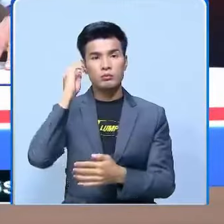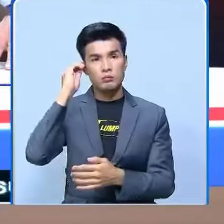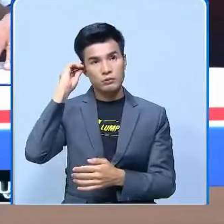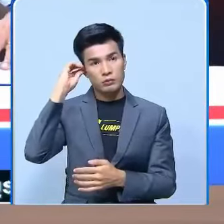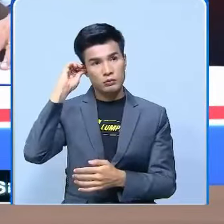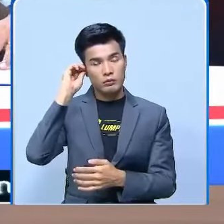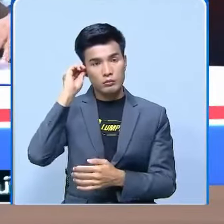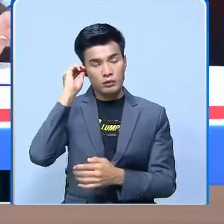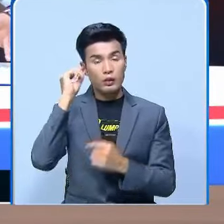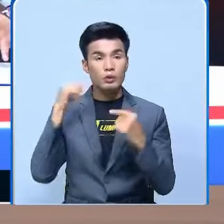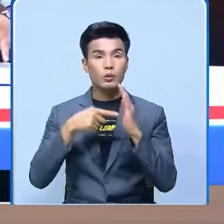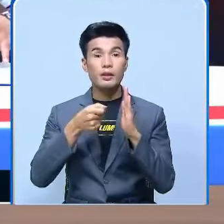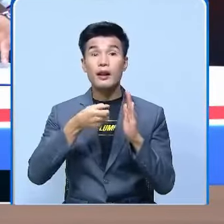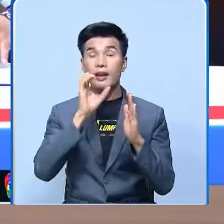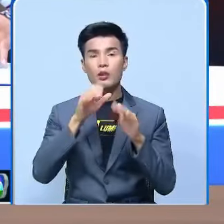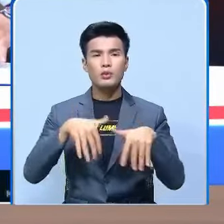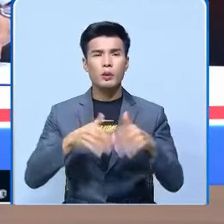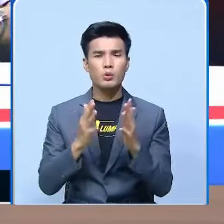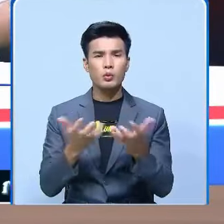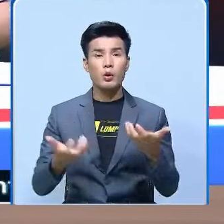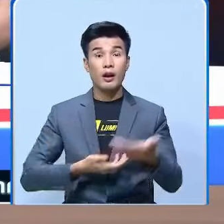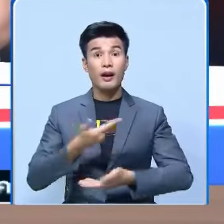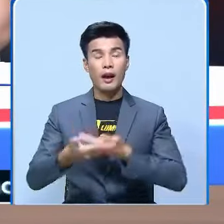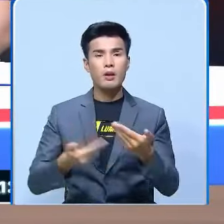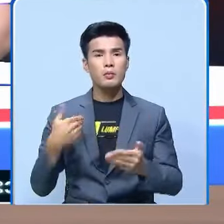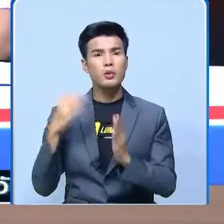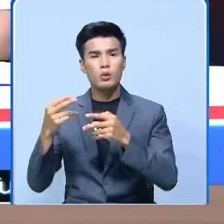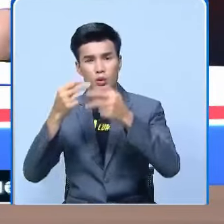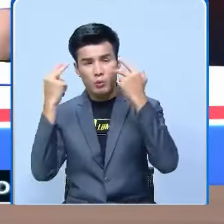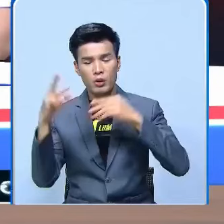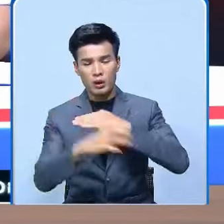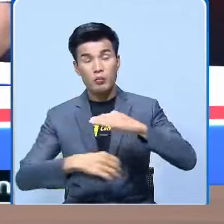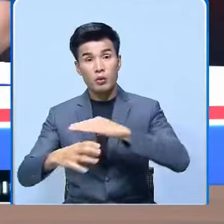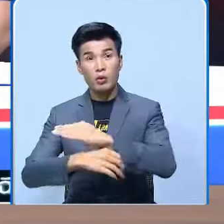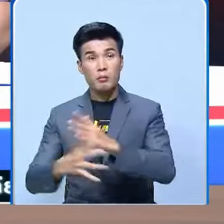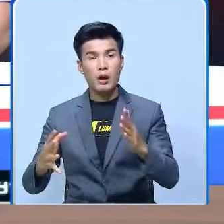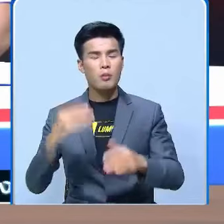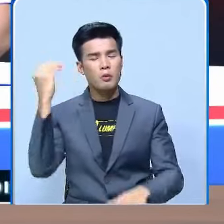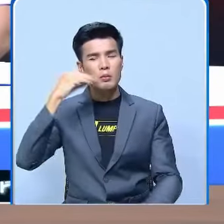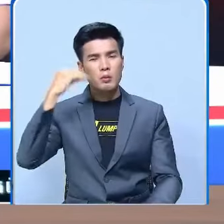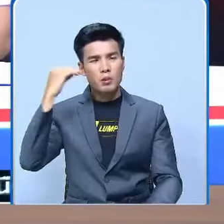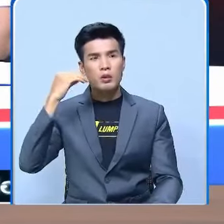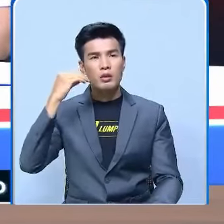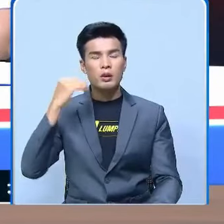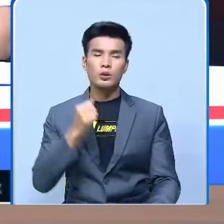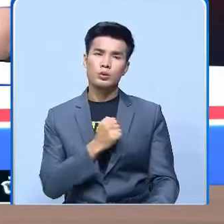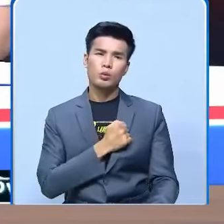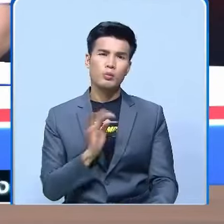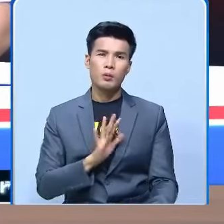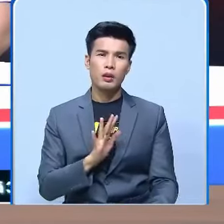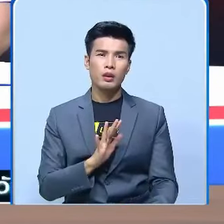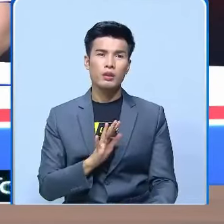ไปกันที่สระแก้วกันหน่อยชาวบ้านนะคะบรรดาพ่อค้าแม่ค้าเขาบอกว่ามีหัวขโมยเนี่ยมาขโมยลักเล็กขโมยน้อยแบบบ่อยมากๆเลยนะทนไม่ไหว